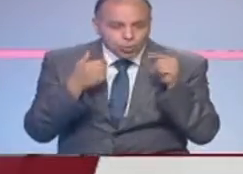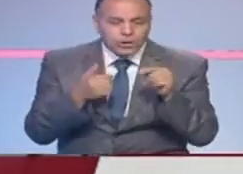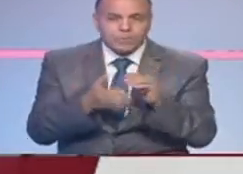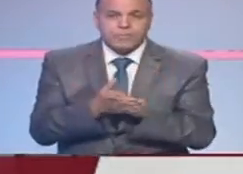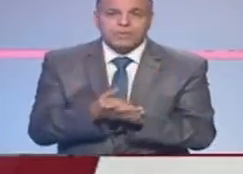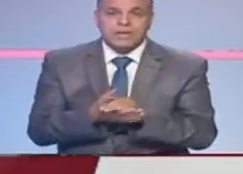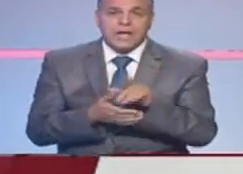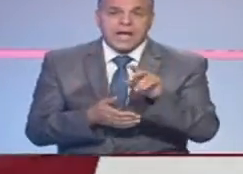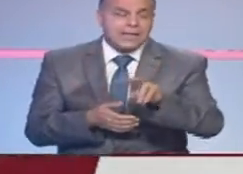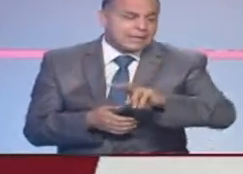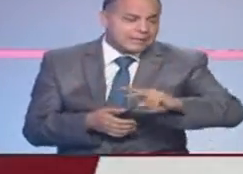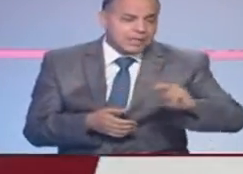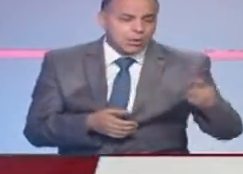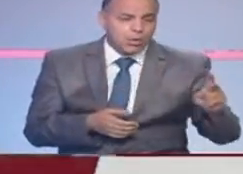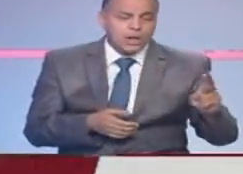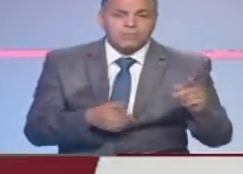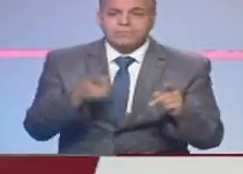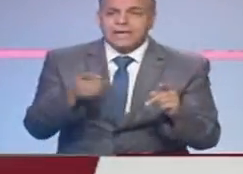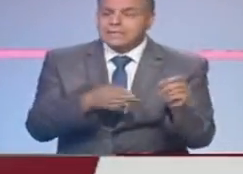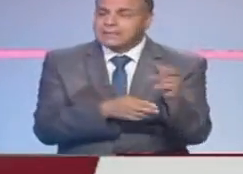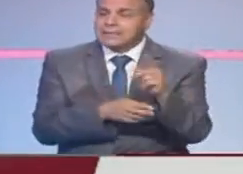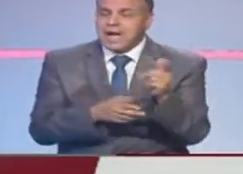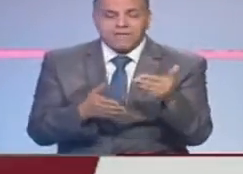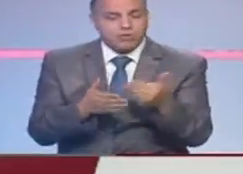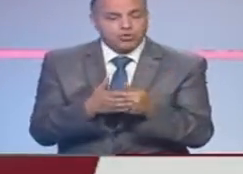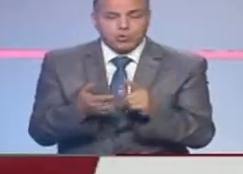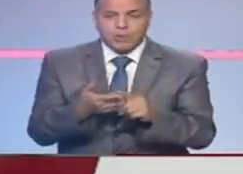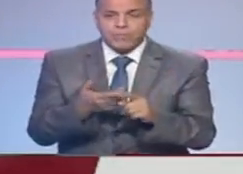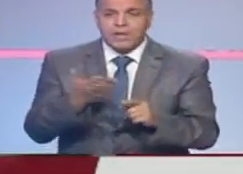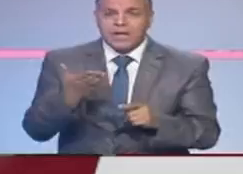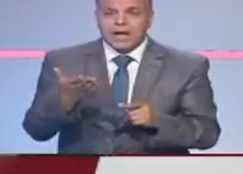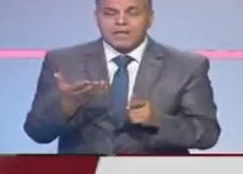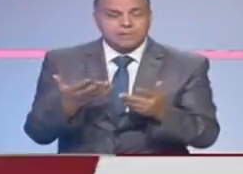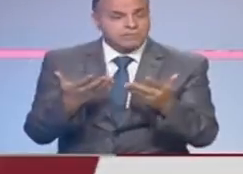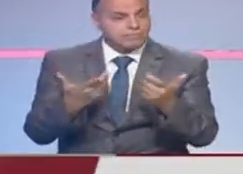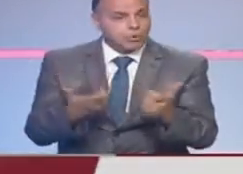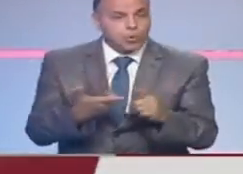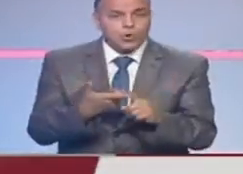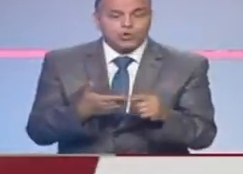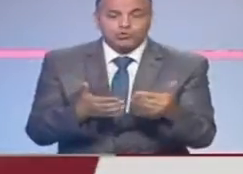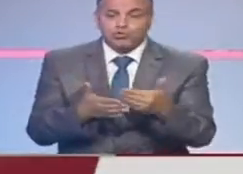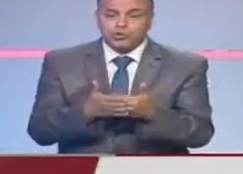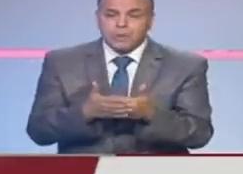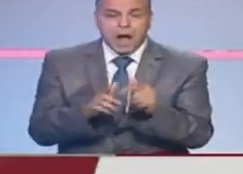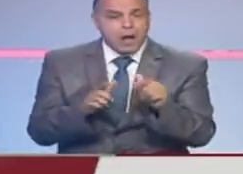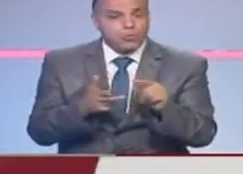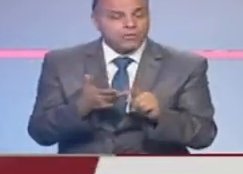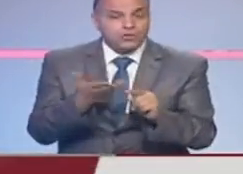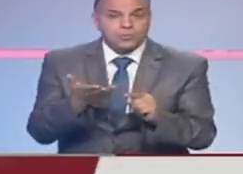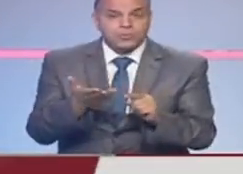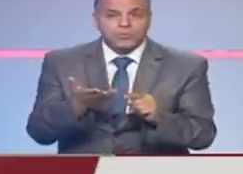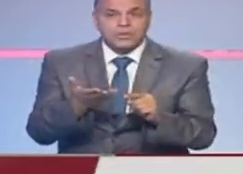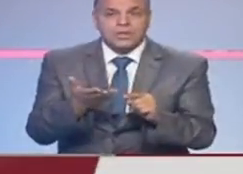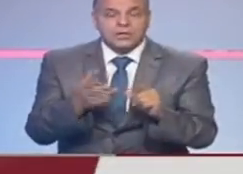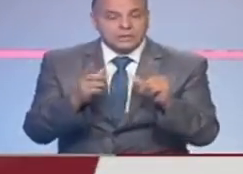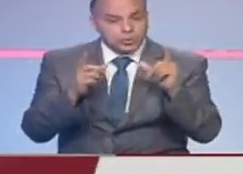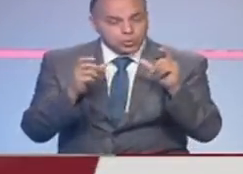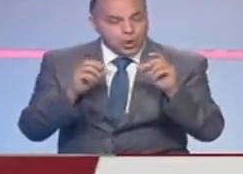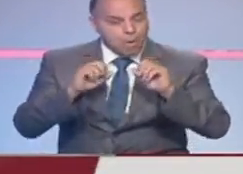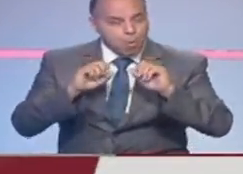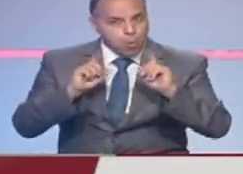التنوع هذا المنتوج بالجزيره وما تحمله جزيره من صوره